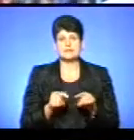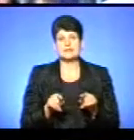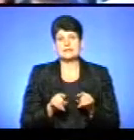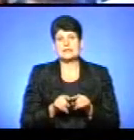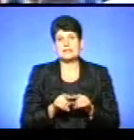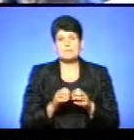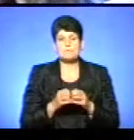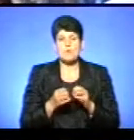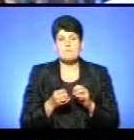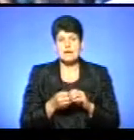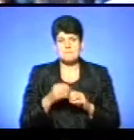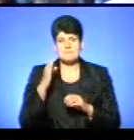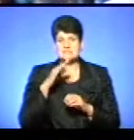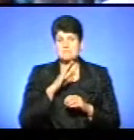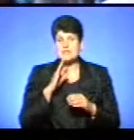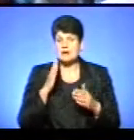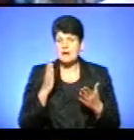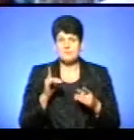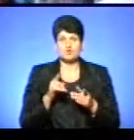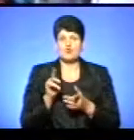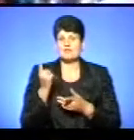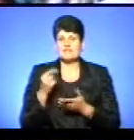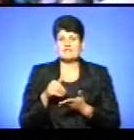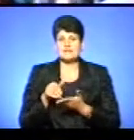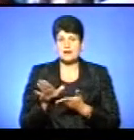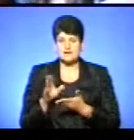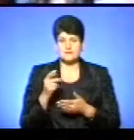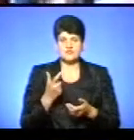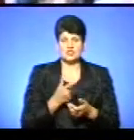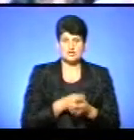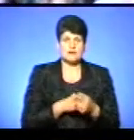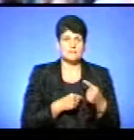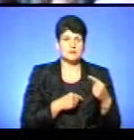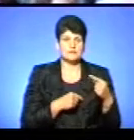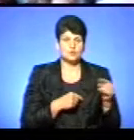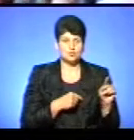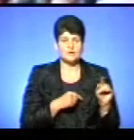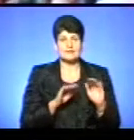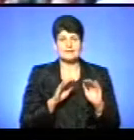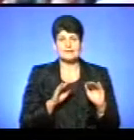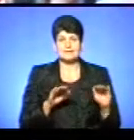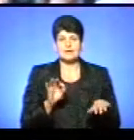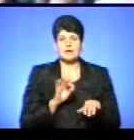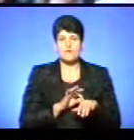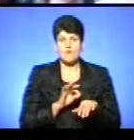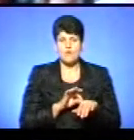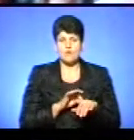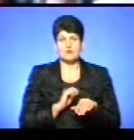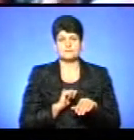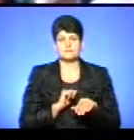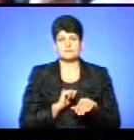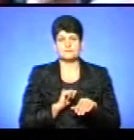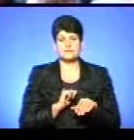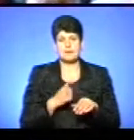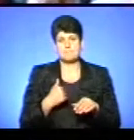такі проблеми з батьками, що одні відказуються від щеплень, другі діти хворі.